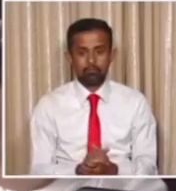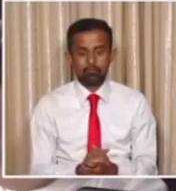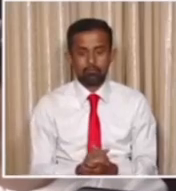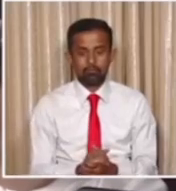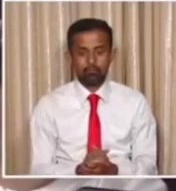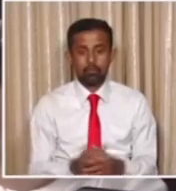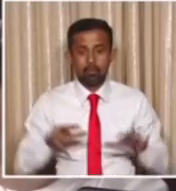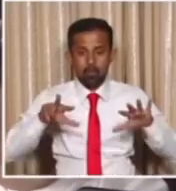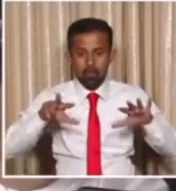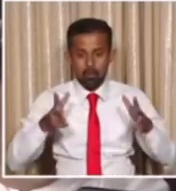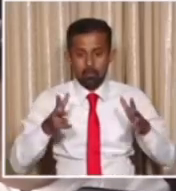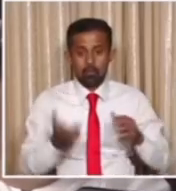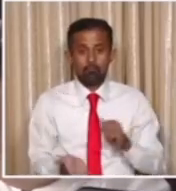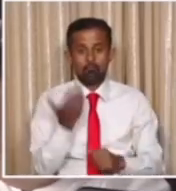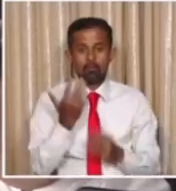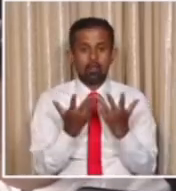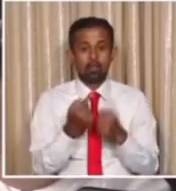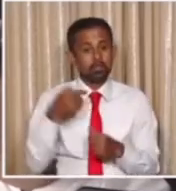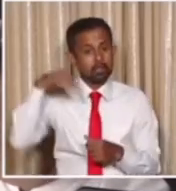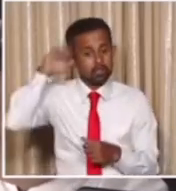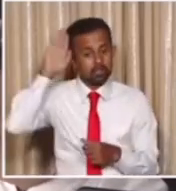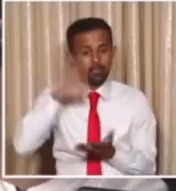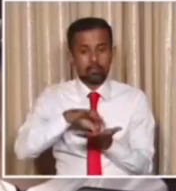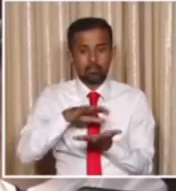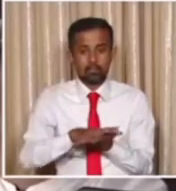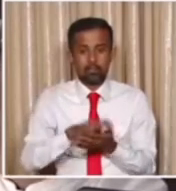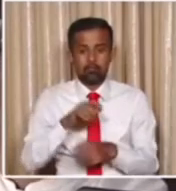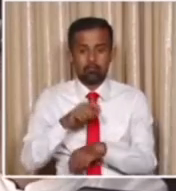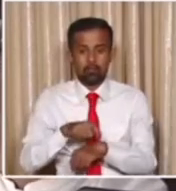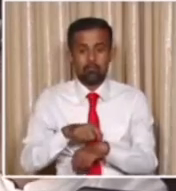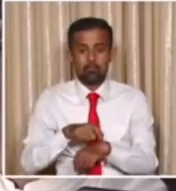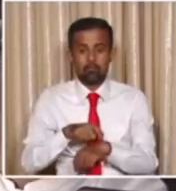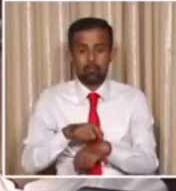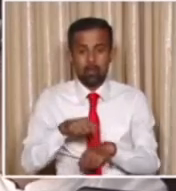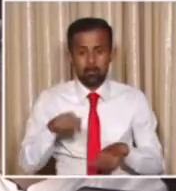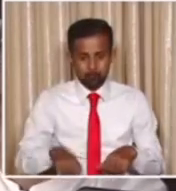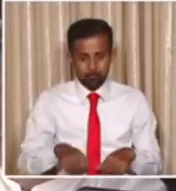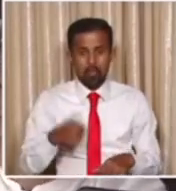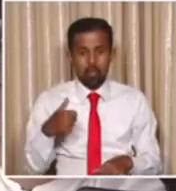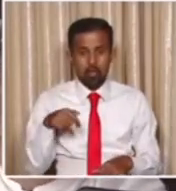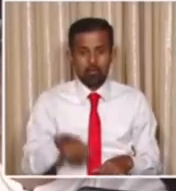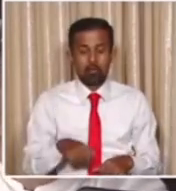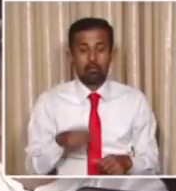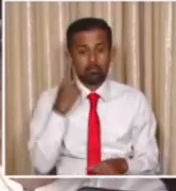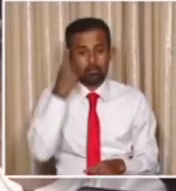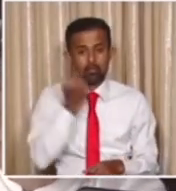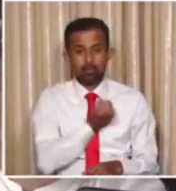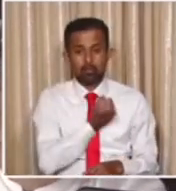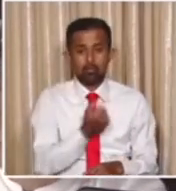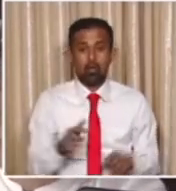කියන්නේ 800කට වැඩි ප්‍රමාණයක් එදා ඒ ගන්න තීන්දුව ගත්ත වෙලාවට වඩා මේ රටේ අද විශේෂඥ